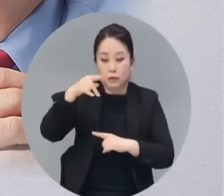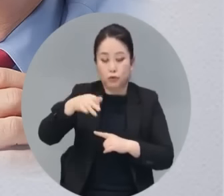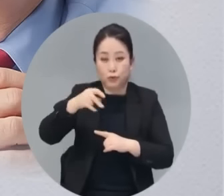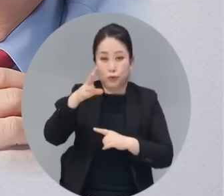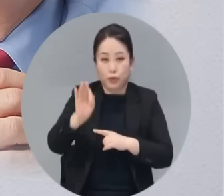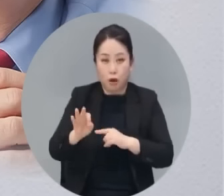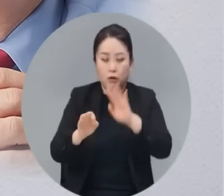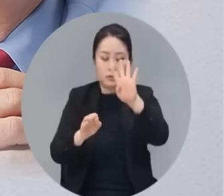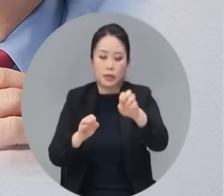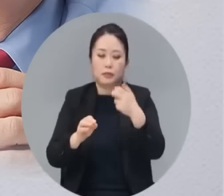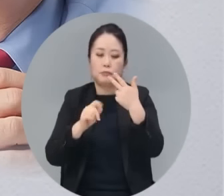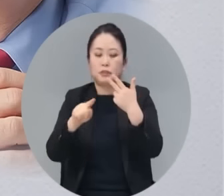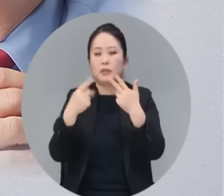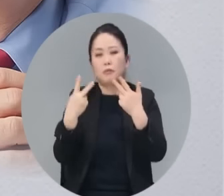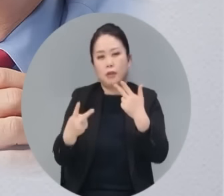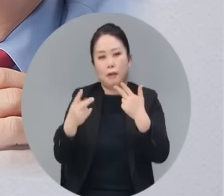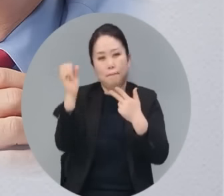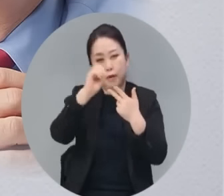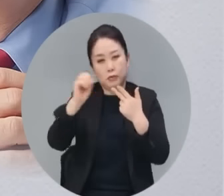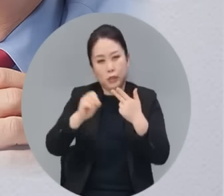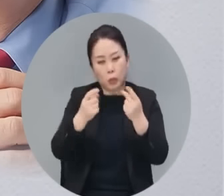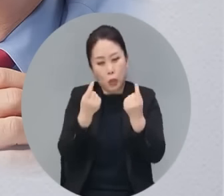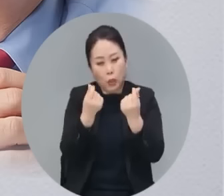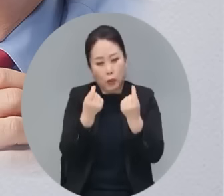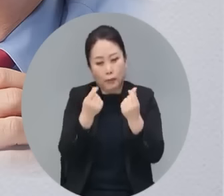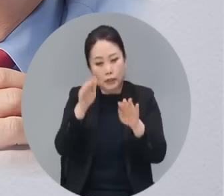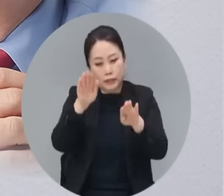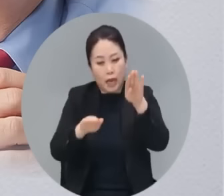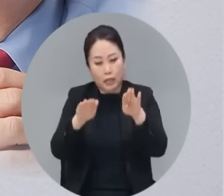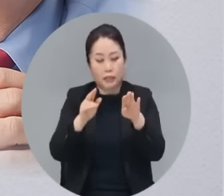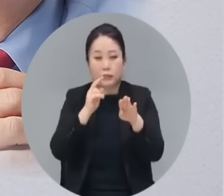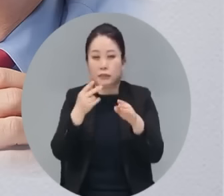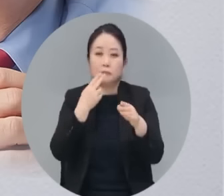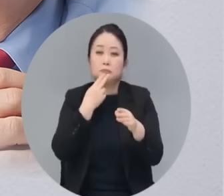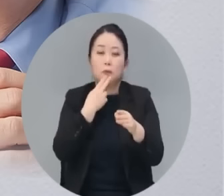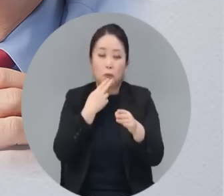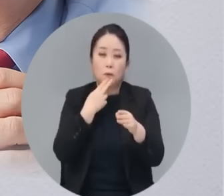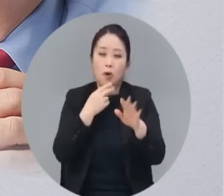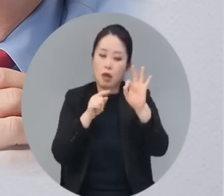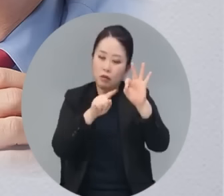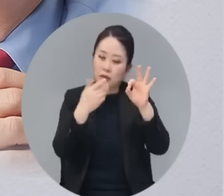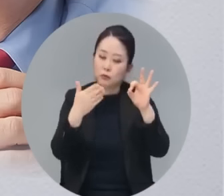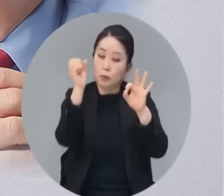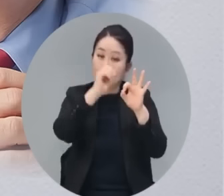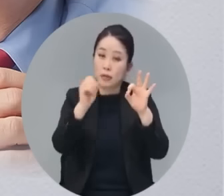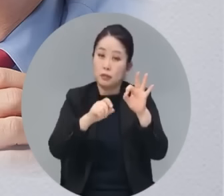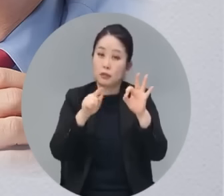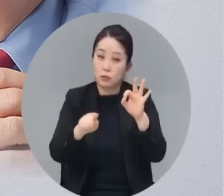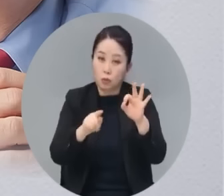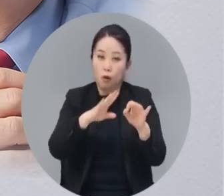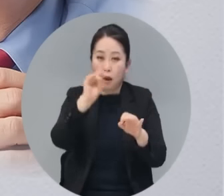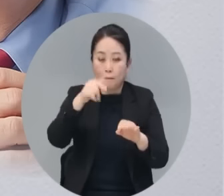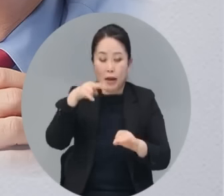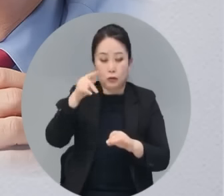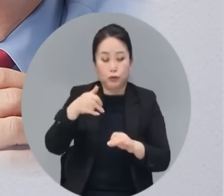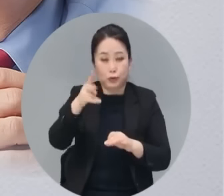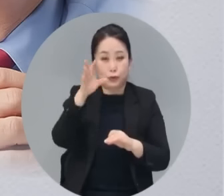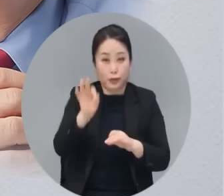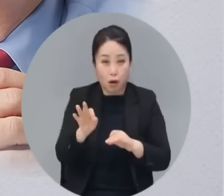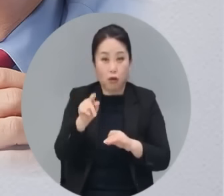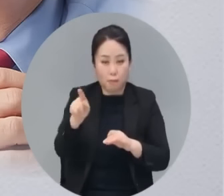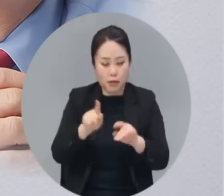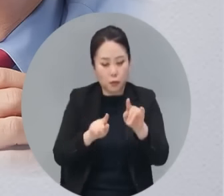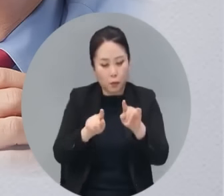후보 47.2% 양자간 득표율 차가 불과 0.9% 포인트 박수영 후보가 5차